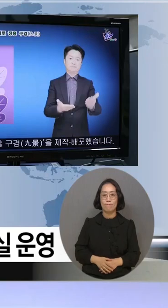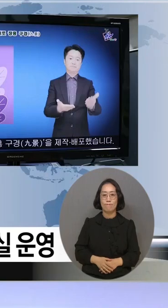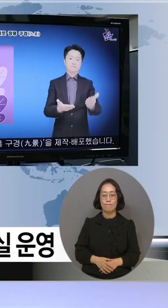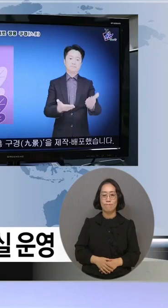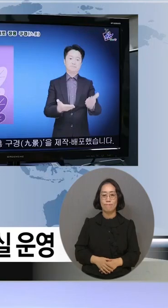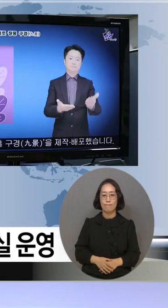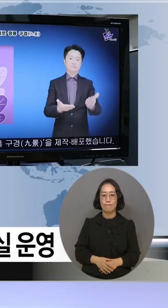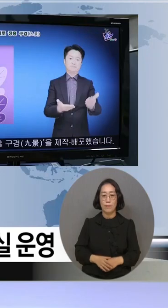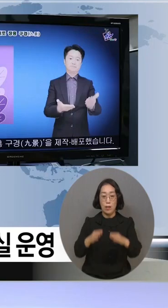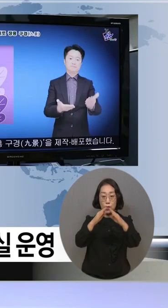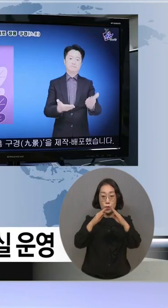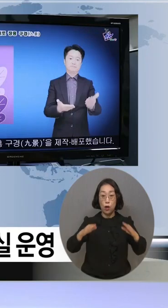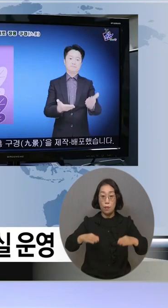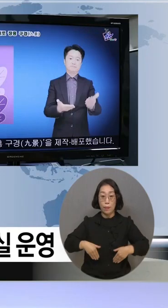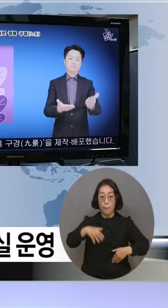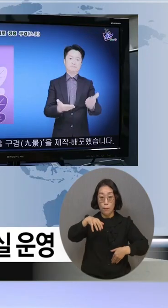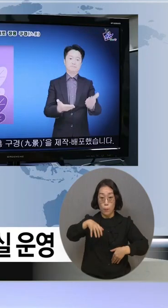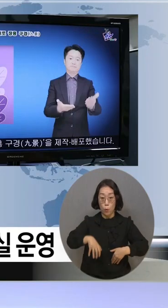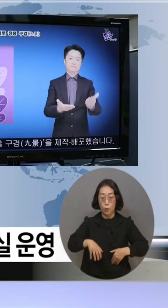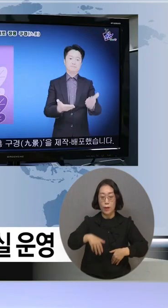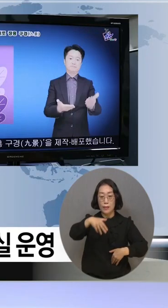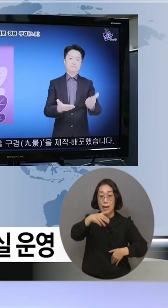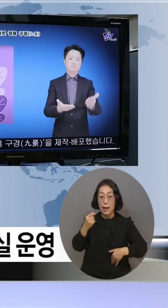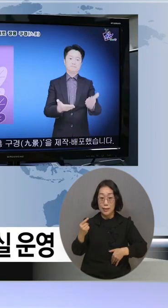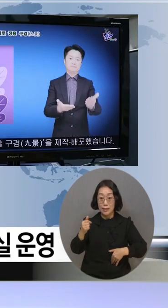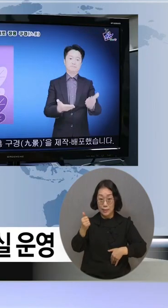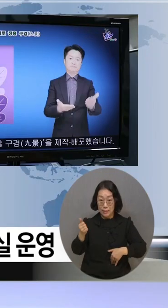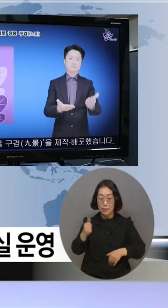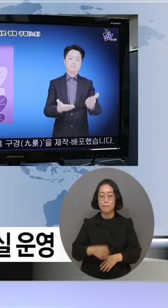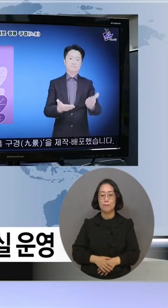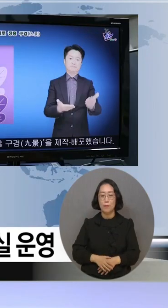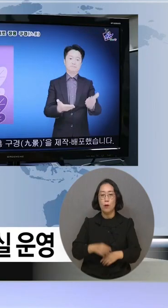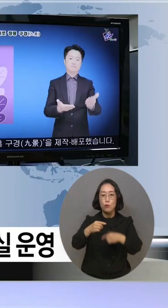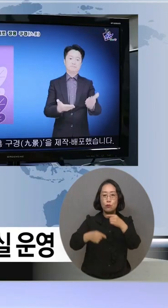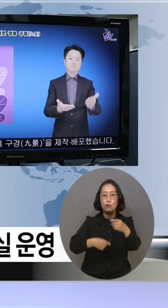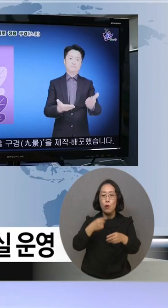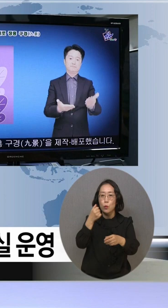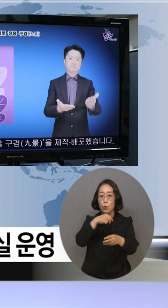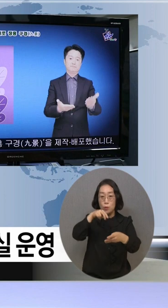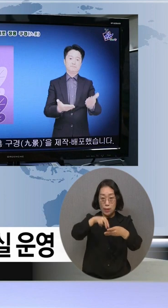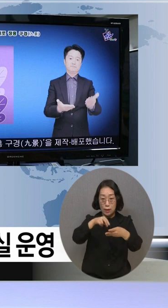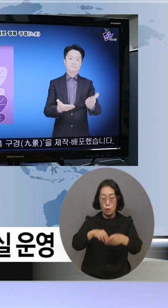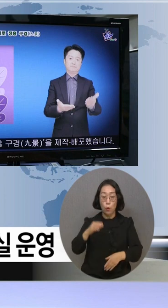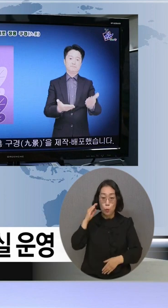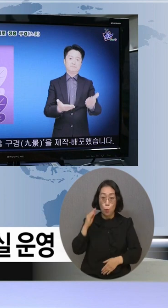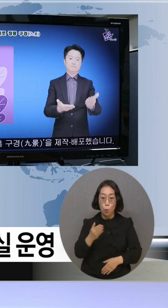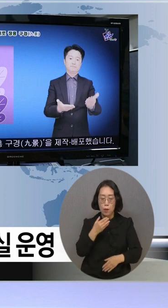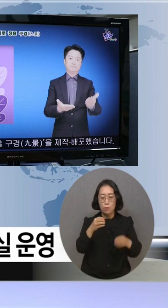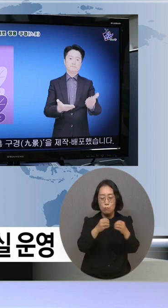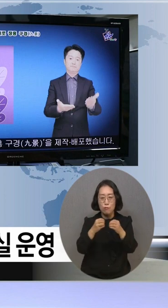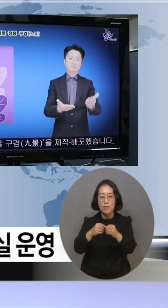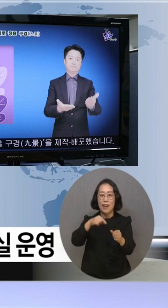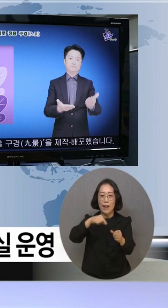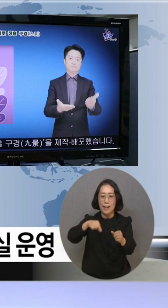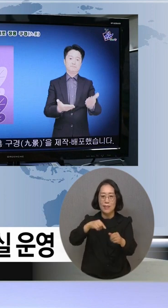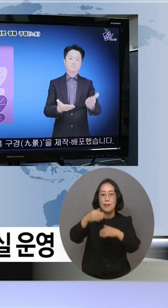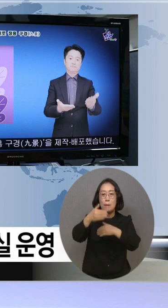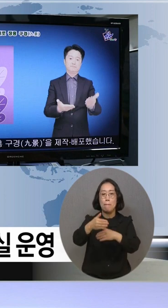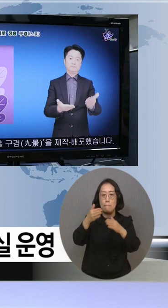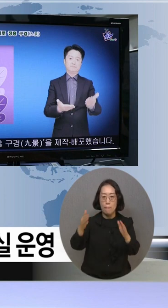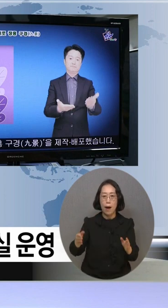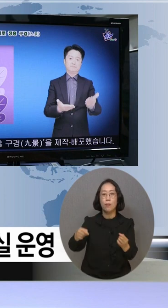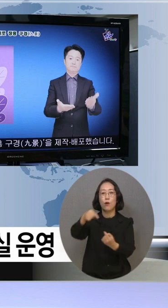전남 장흥군 수어통역센터는 지난 2018년부터 농아인 문외교실을 운영하고 있는데요.